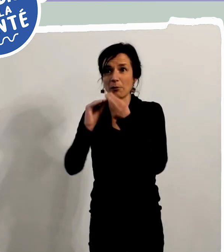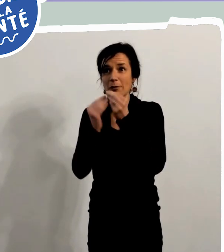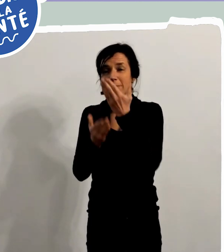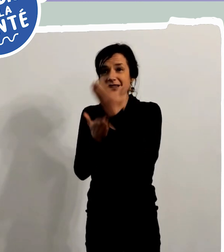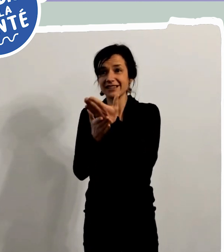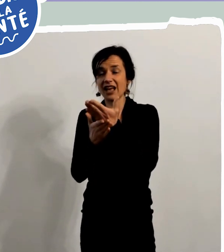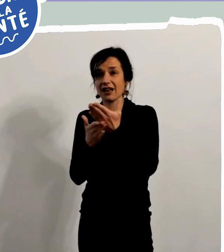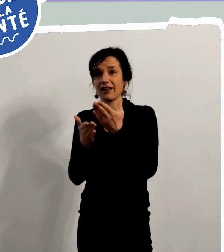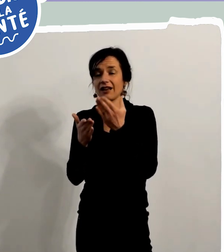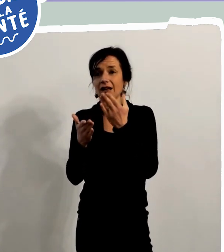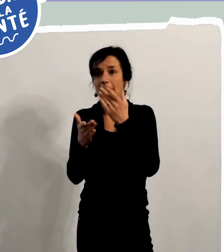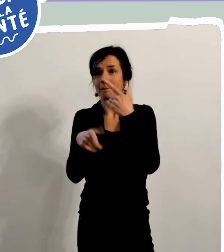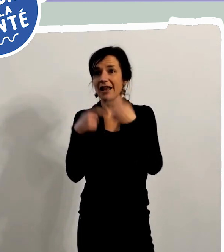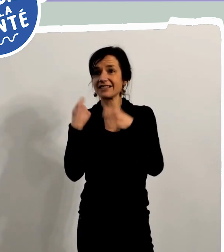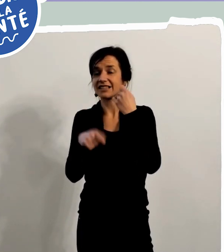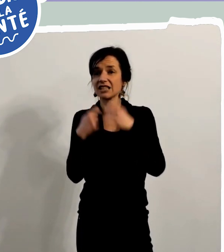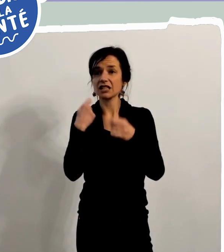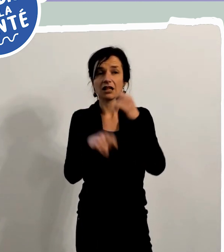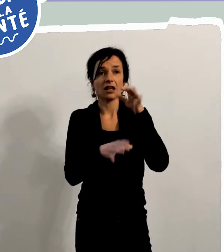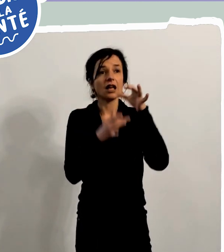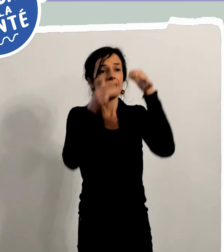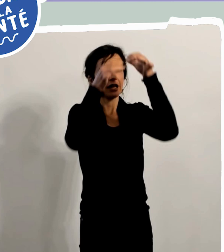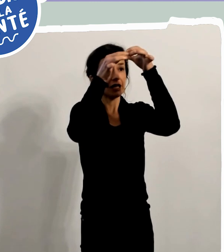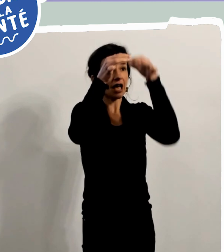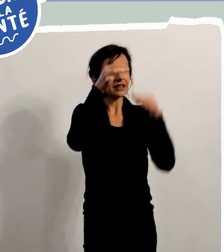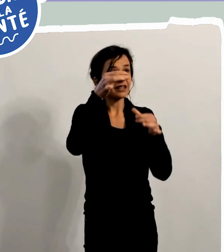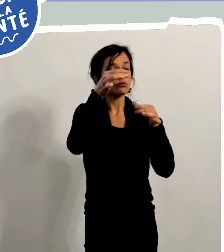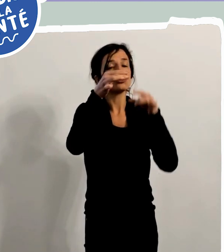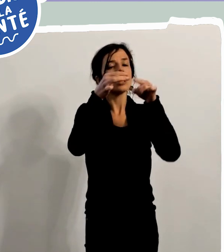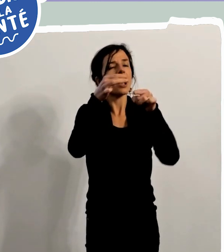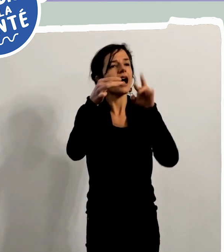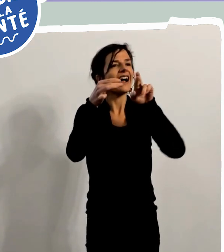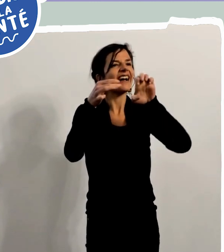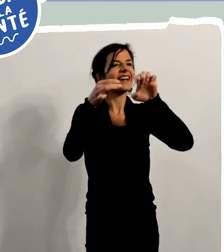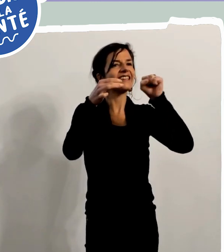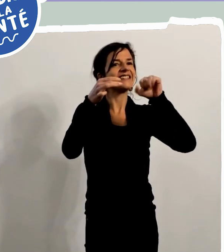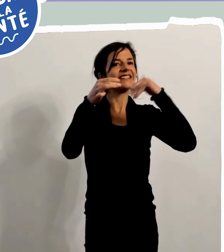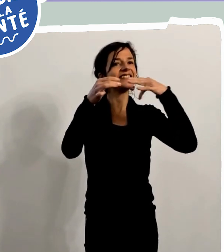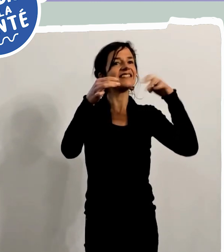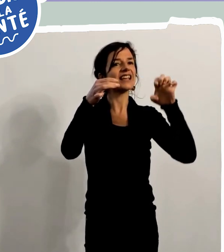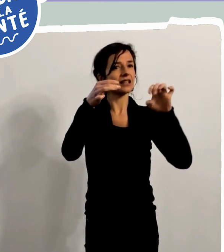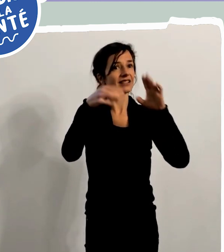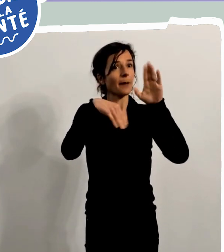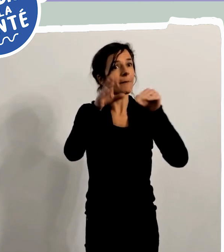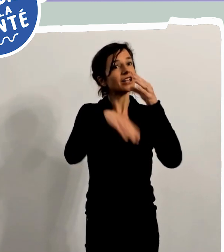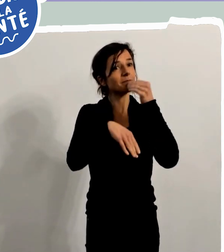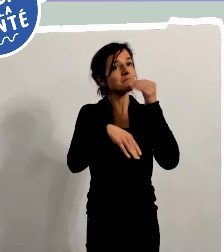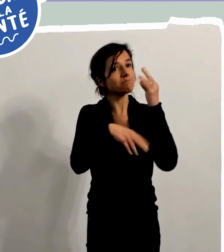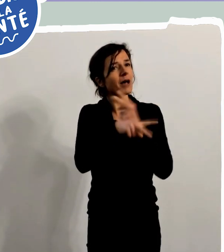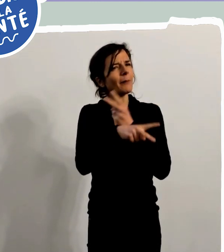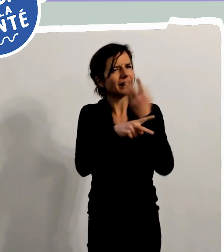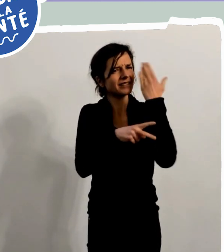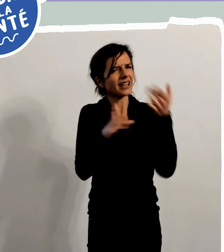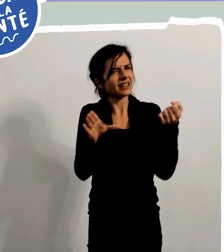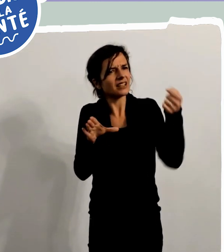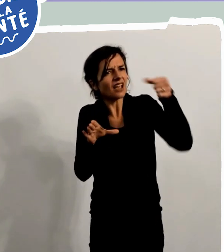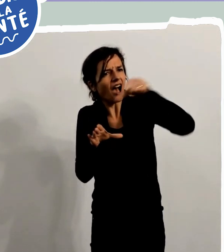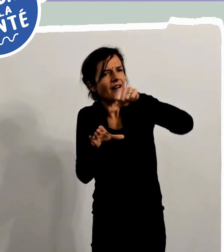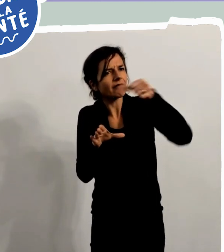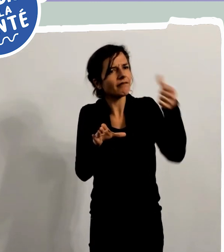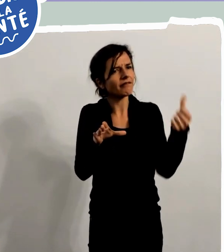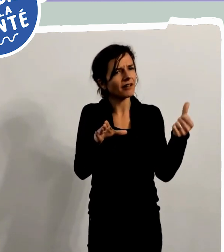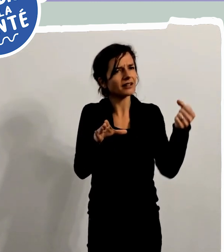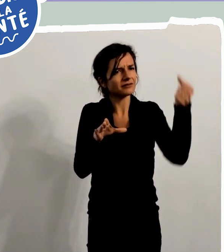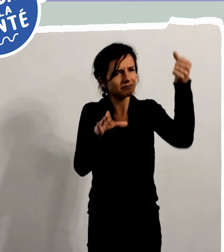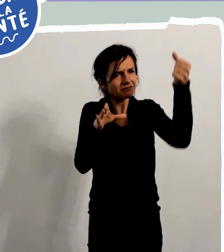La cartouche en elle-même, ce sont des résines. Ça marche plutôt pas trop mal parce que nous en laboratoire, c'est ce qu'on fait. Quand on veut justement se débarrasser